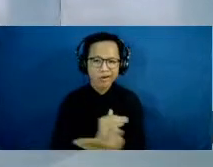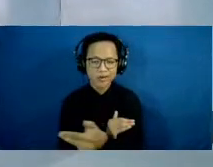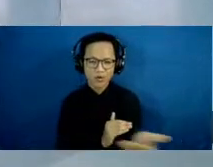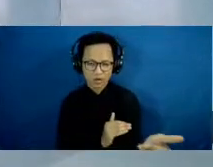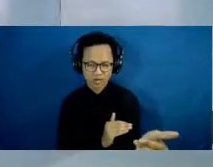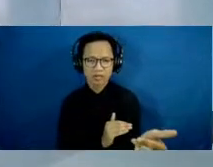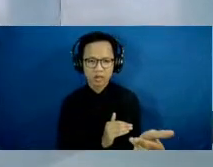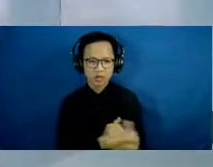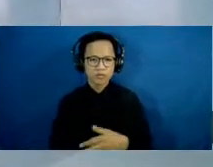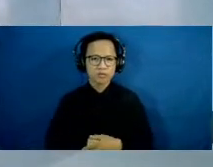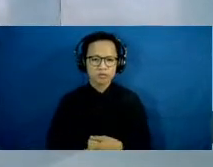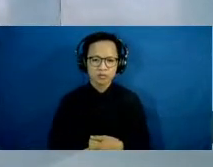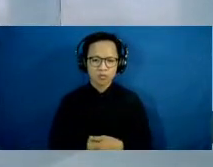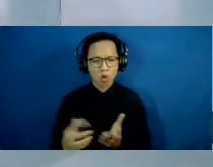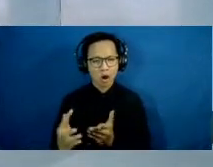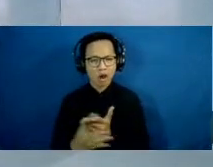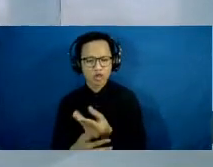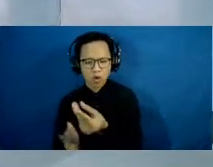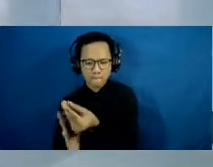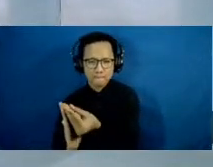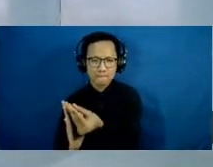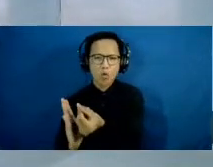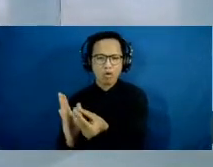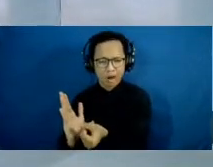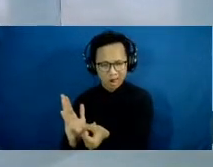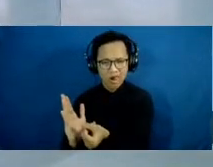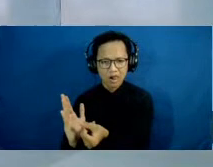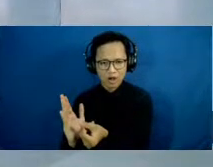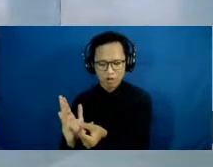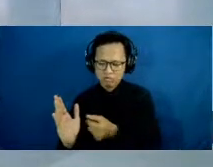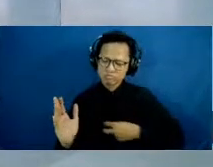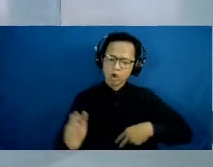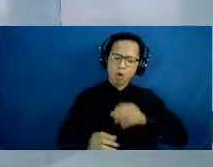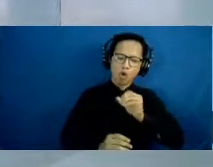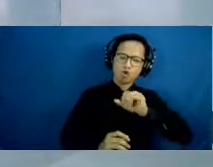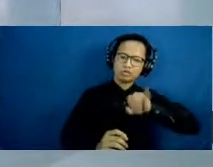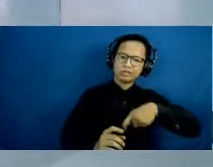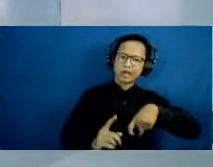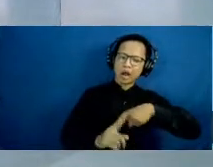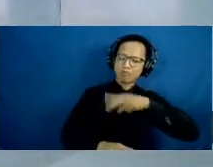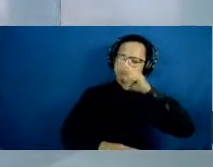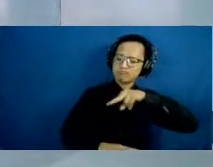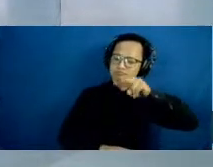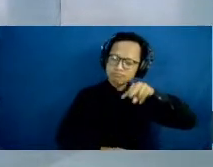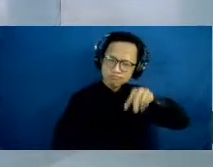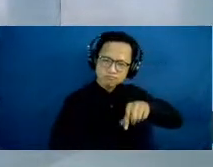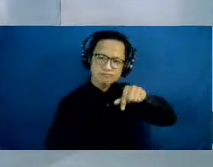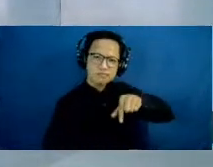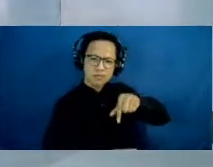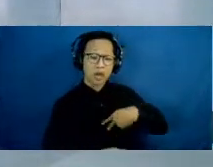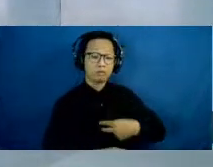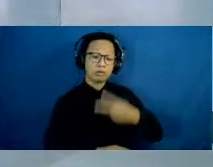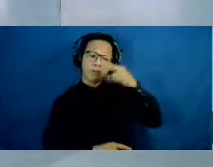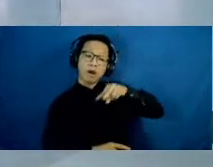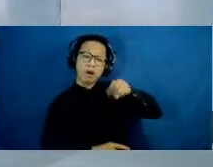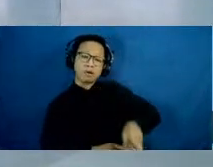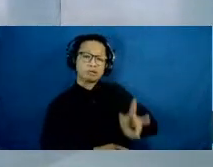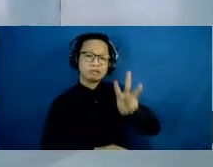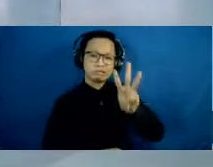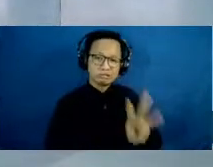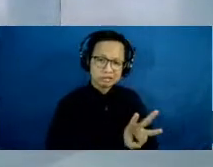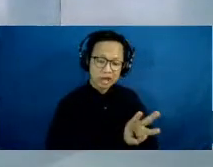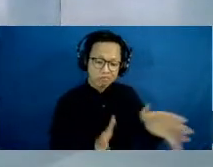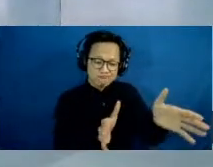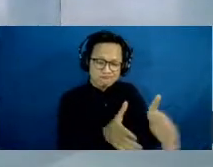adalah seperti apa akses permodalan yang diawasi oleh OJK, maka kita mengawasi tiga besar dari